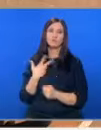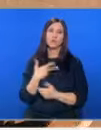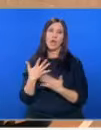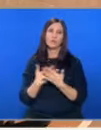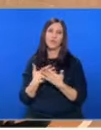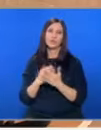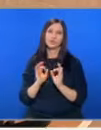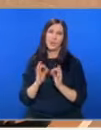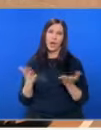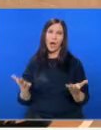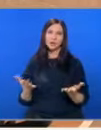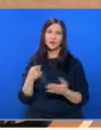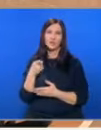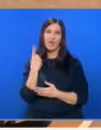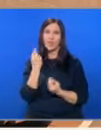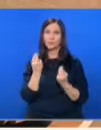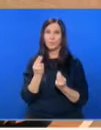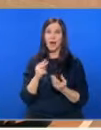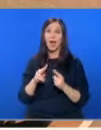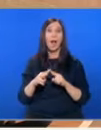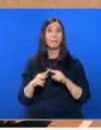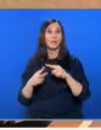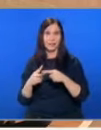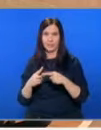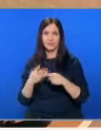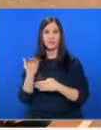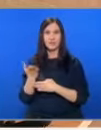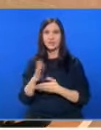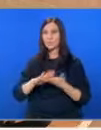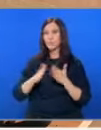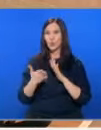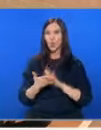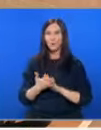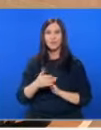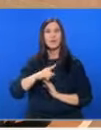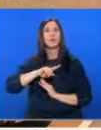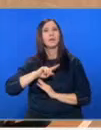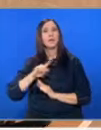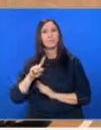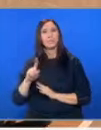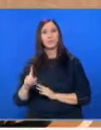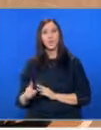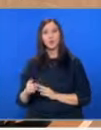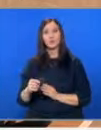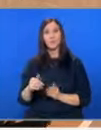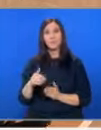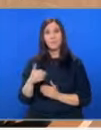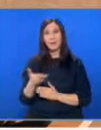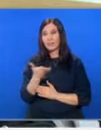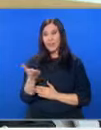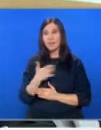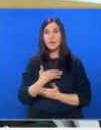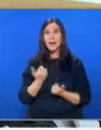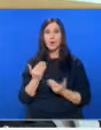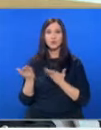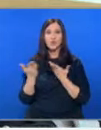мрежи, така че това е една добра алтернатива те да се подготвят, докато пред тях няма